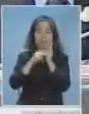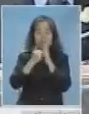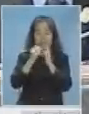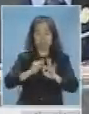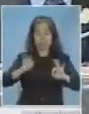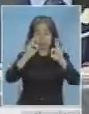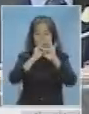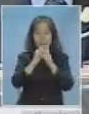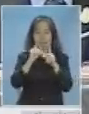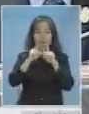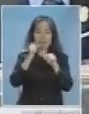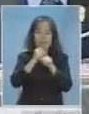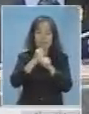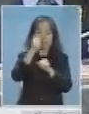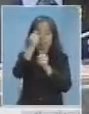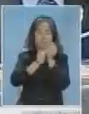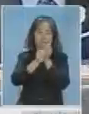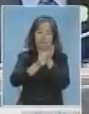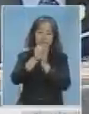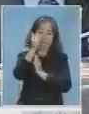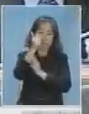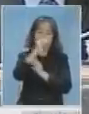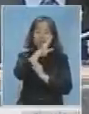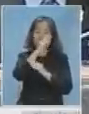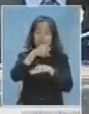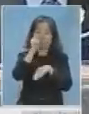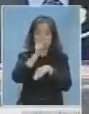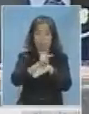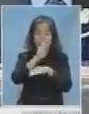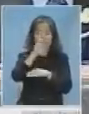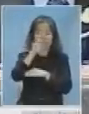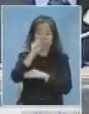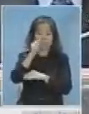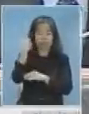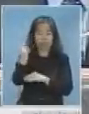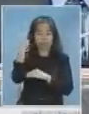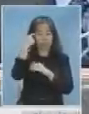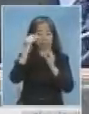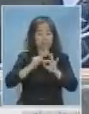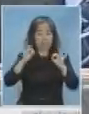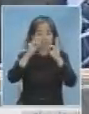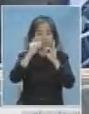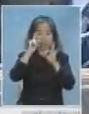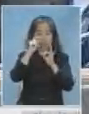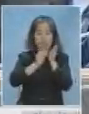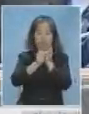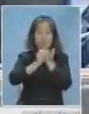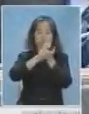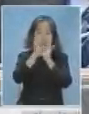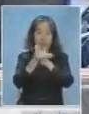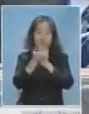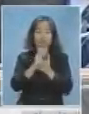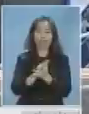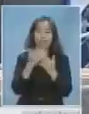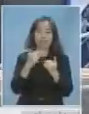นะครับแต่เป็นเรื่องที่ทำได้แก้ได้ครับถ้าท่านประธานรัฐสภาจะเห็นความสำคัญนะครับกรุณาเปลี่ยนนะครับและ